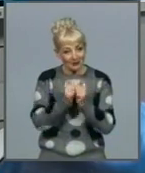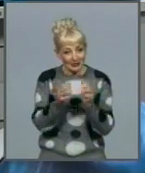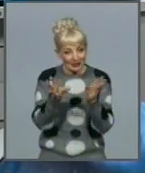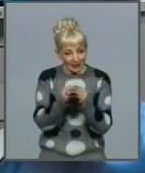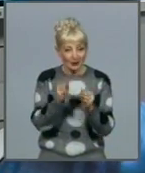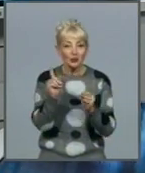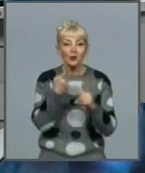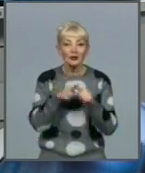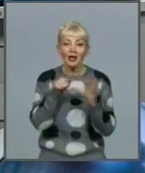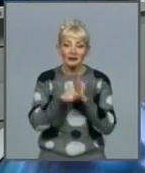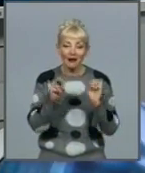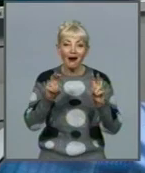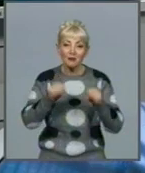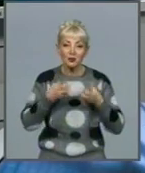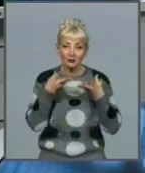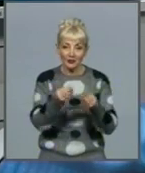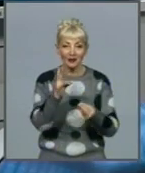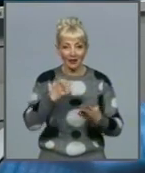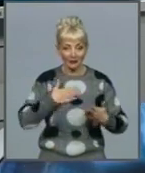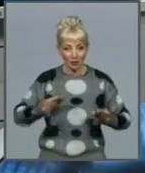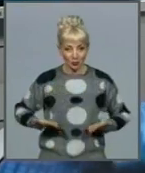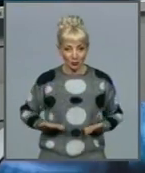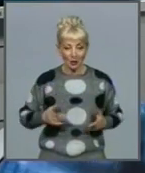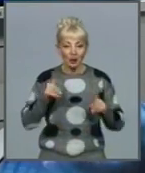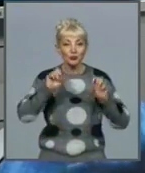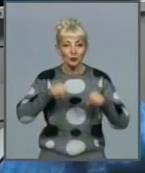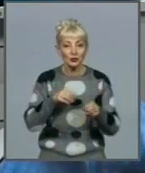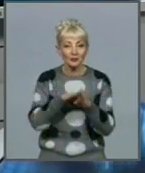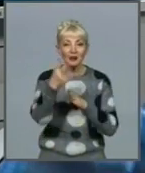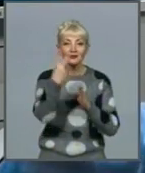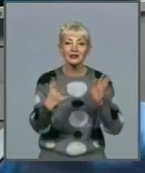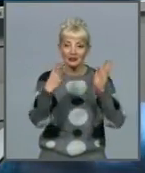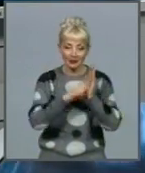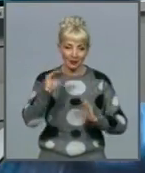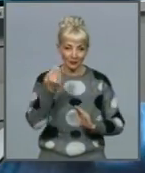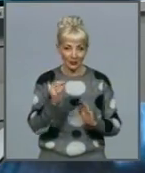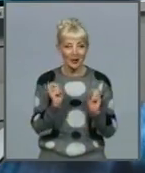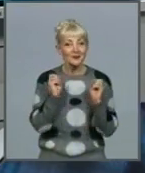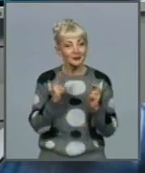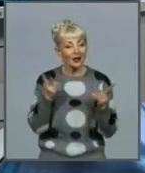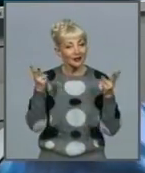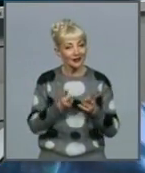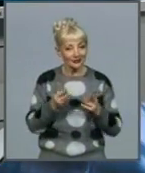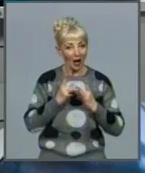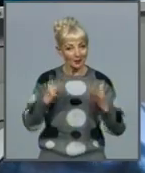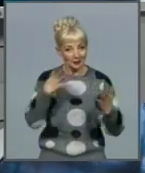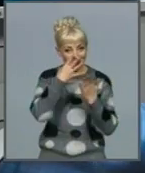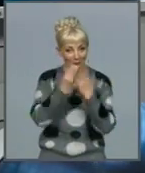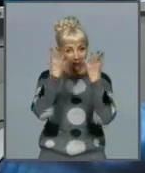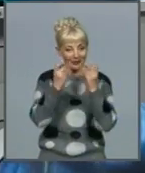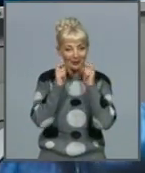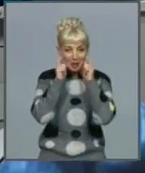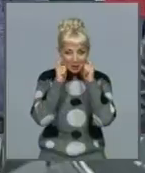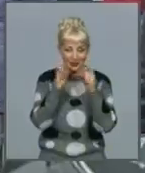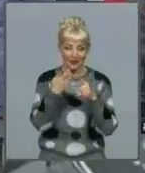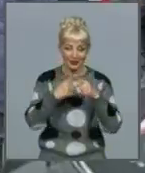може вплинути на наше життя. Що можна робити 29 лютого і як слід святкувати свій день народження у цей день – у наступному матеріалі.